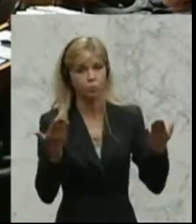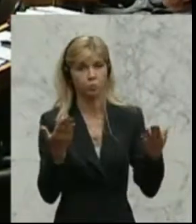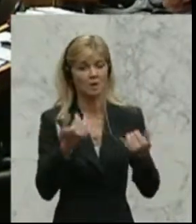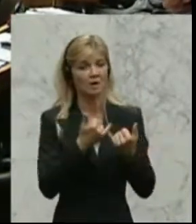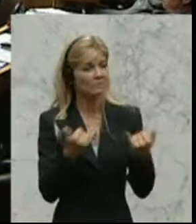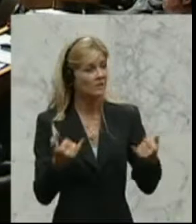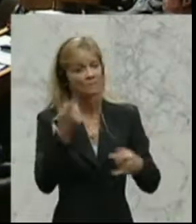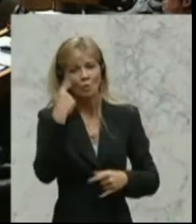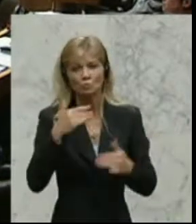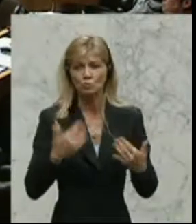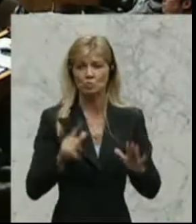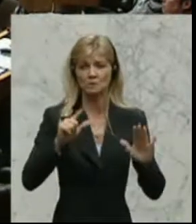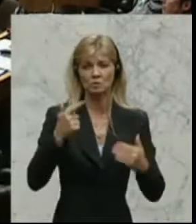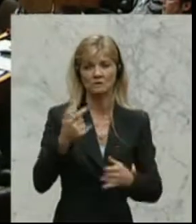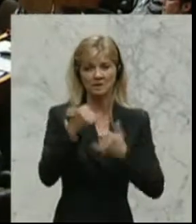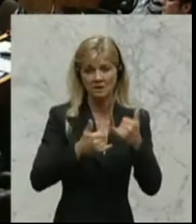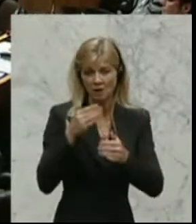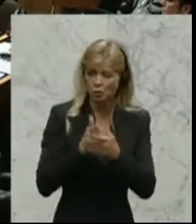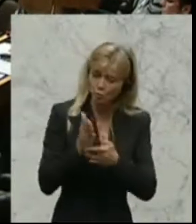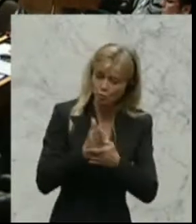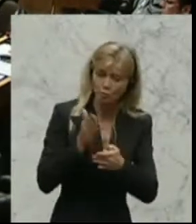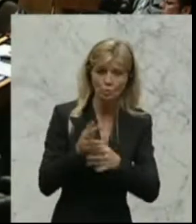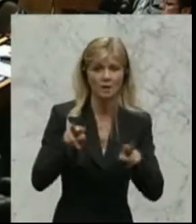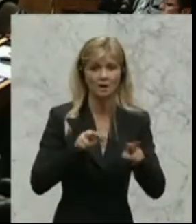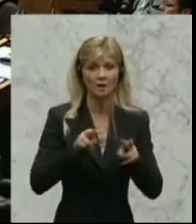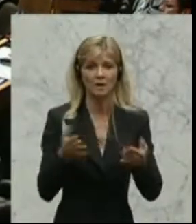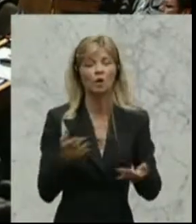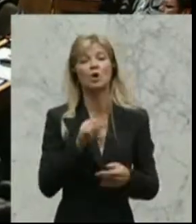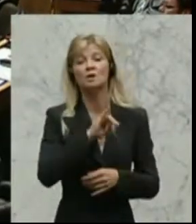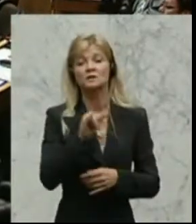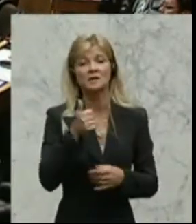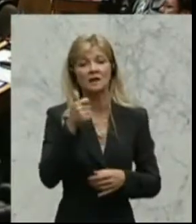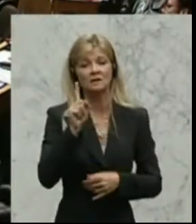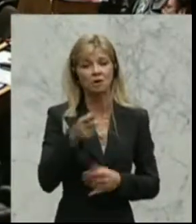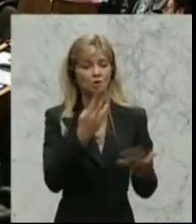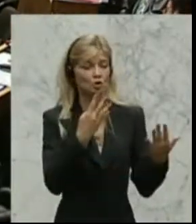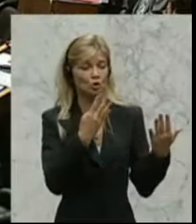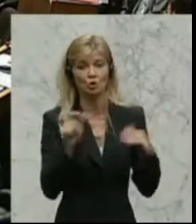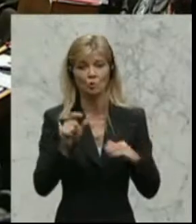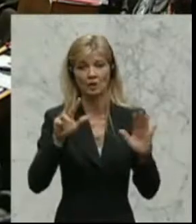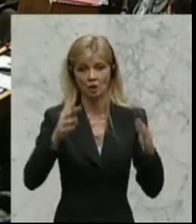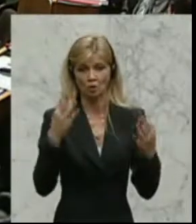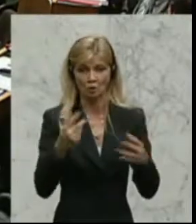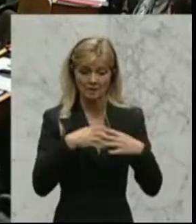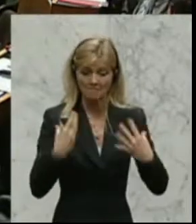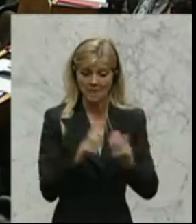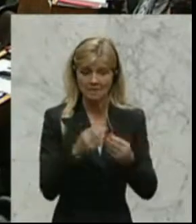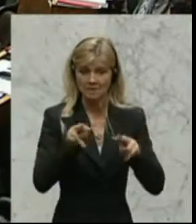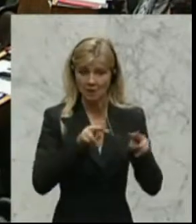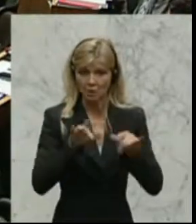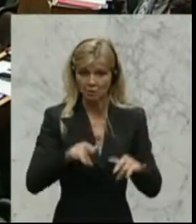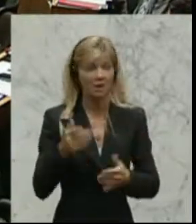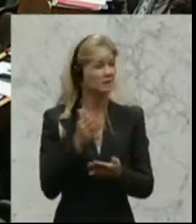und die seit 2008 gemeinsam mit der SPÖ in der Regierung ist, nicht bereits vor Jahren begonnen hat, auf diesen Ausgabenseiten wirklich jeden Cent